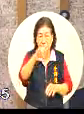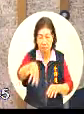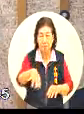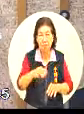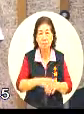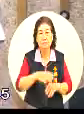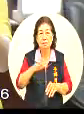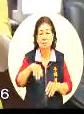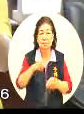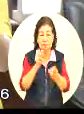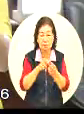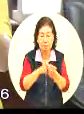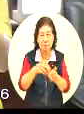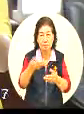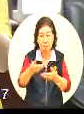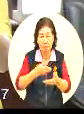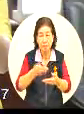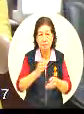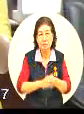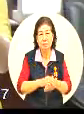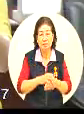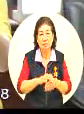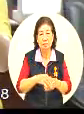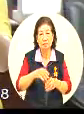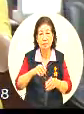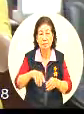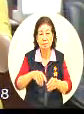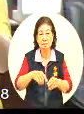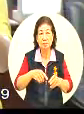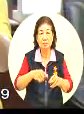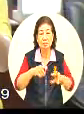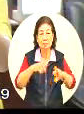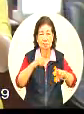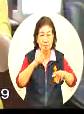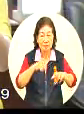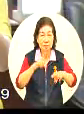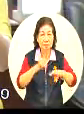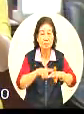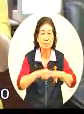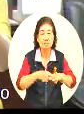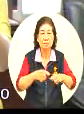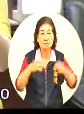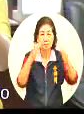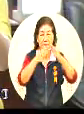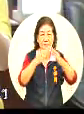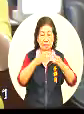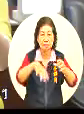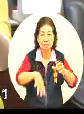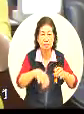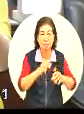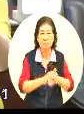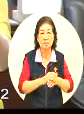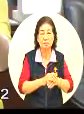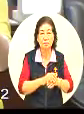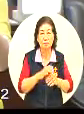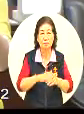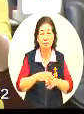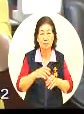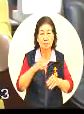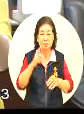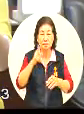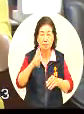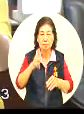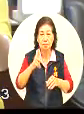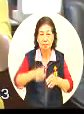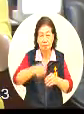哎， 杨局长，这里本馆楼337的347号， 咱 的建管处，咱的。那个客厅拢了解，